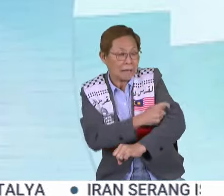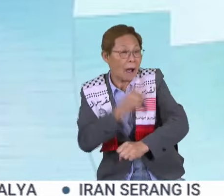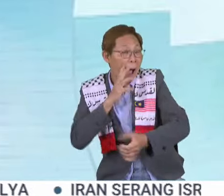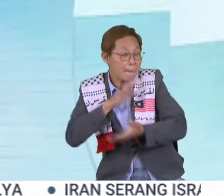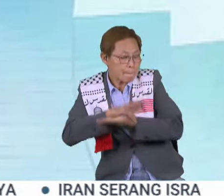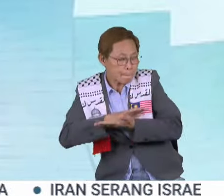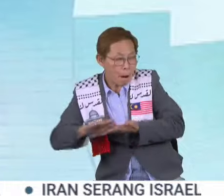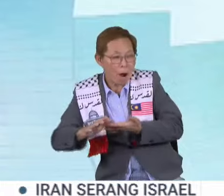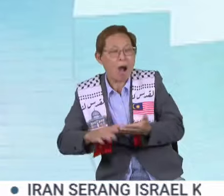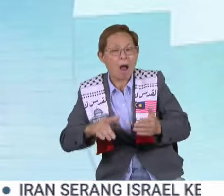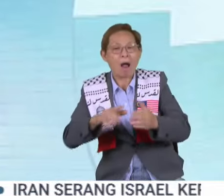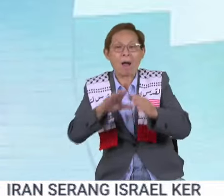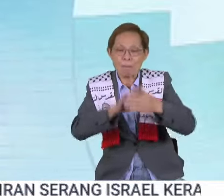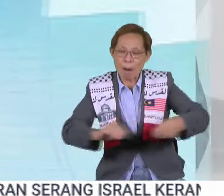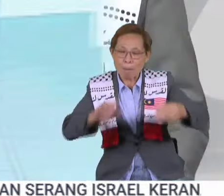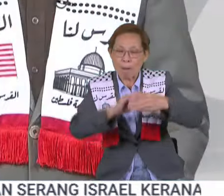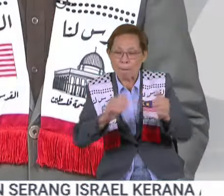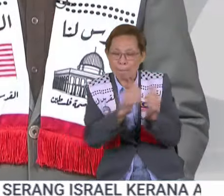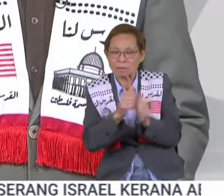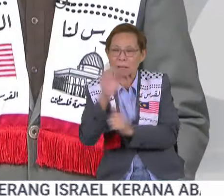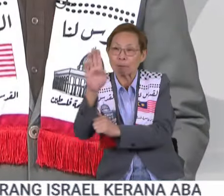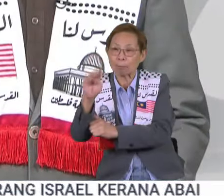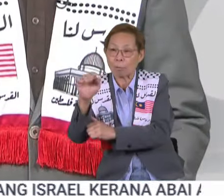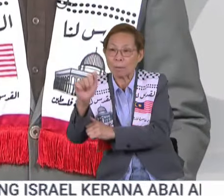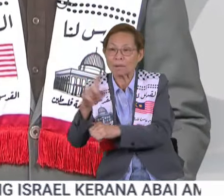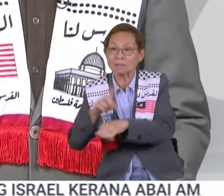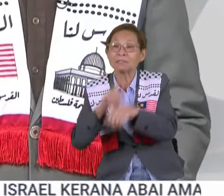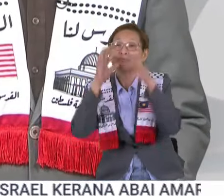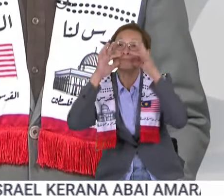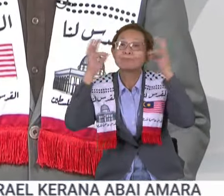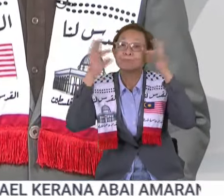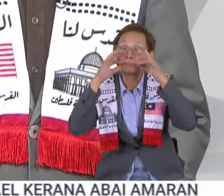kita langsung saja bersama Buma Windy Kuching. Silakan Buma.